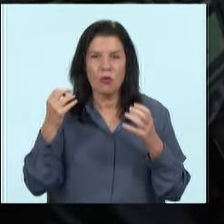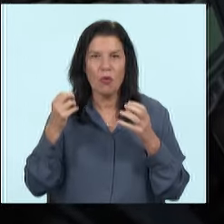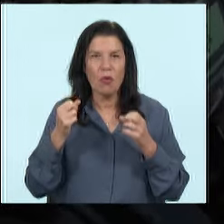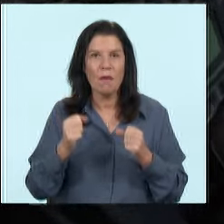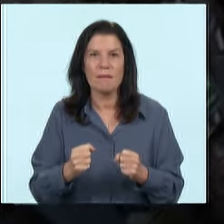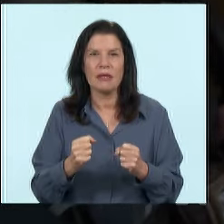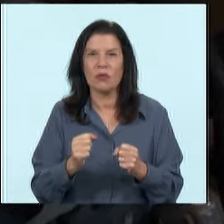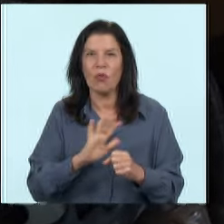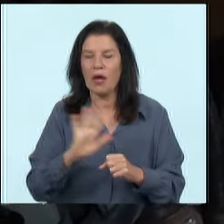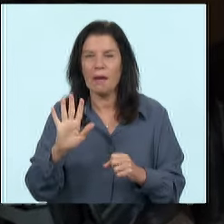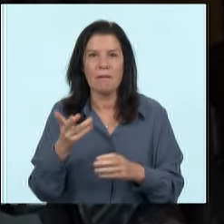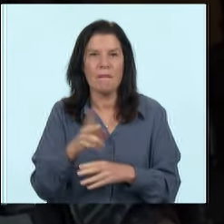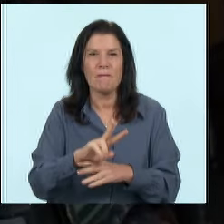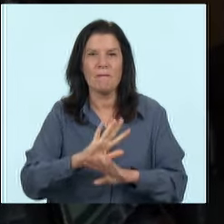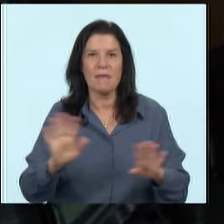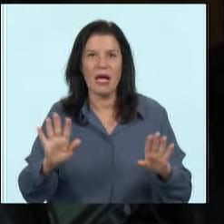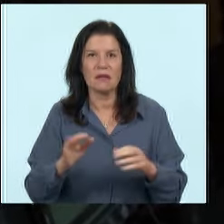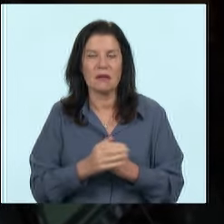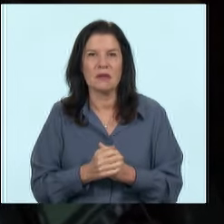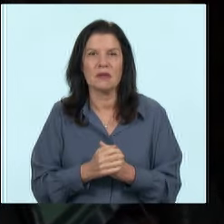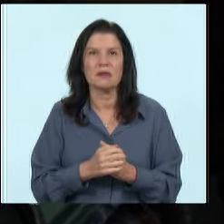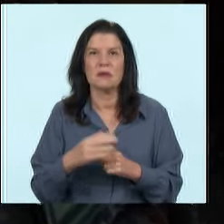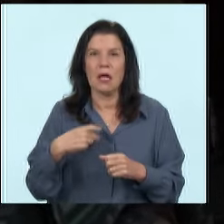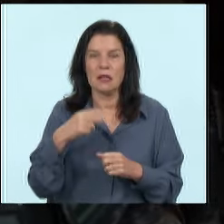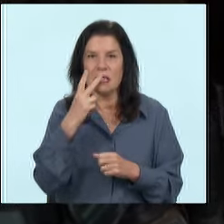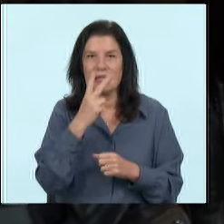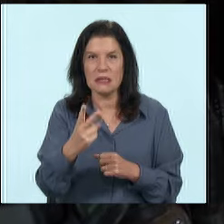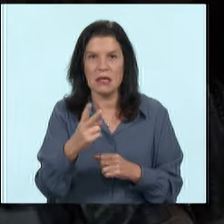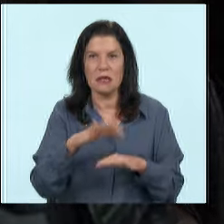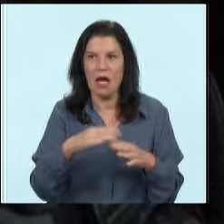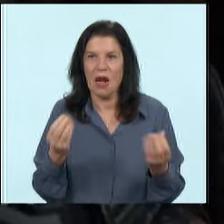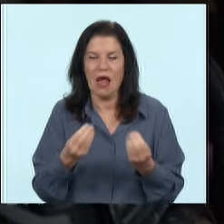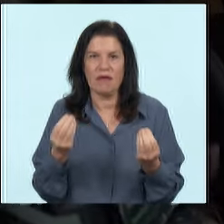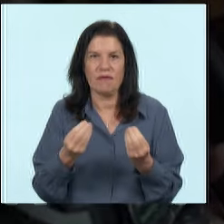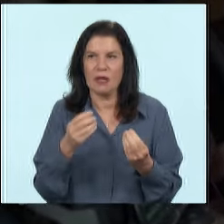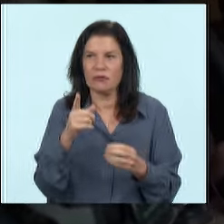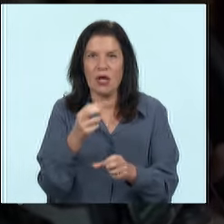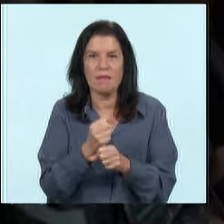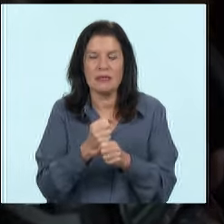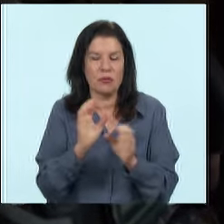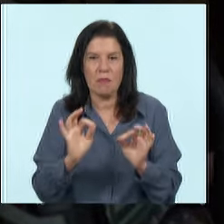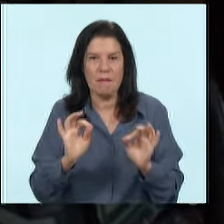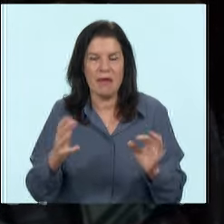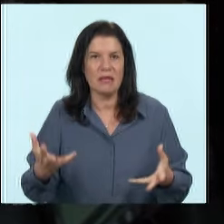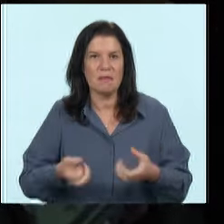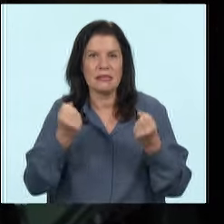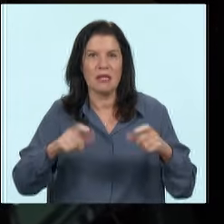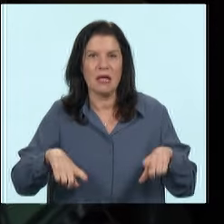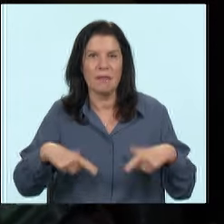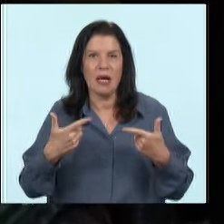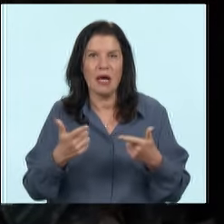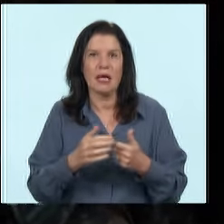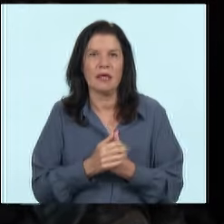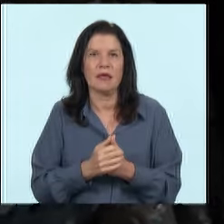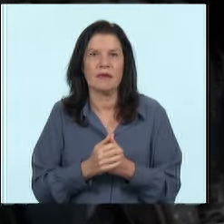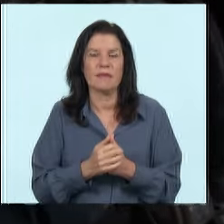פשוט, אני הסתכלתי עליהם והייתי גאה בטירוף על הדברים שהם עשו שם, וכל אחד הציל חיים, לגמרי הציל חיים. ביקרנו את המשפחות, ישר